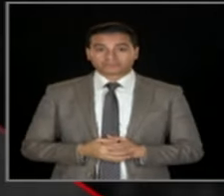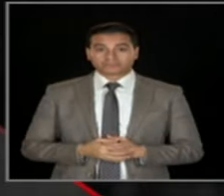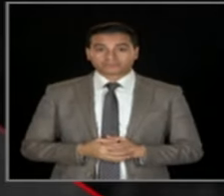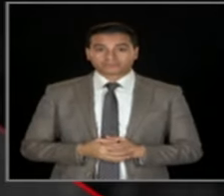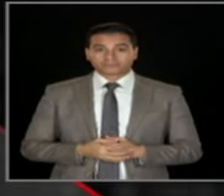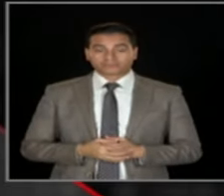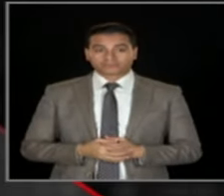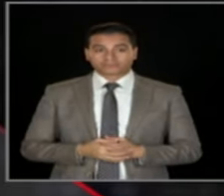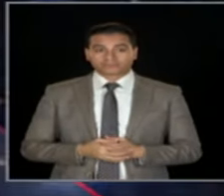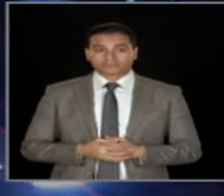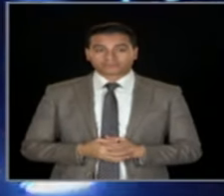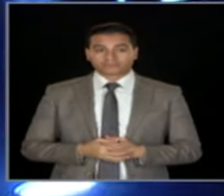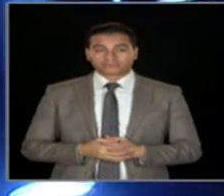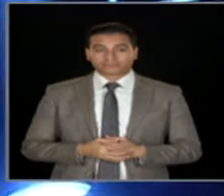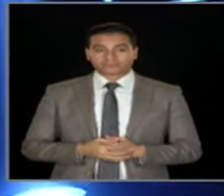تحت الضغط.